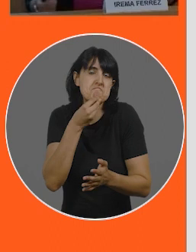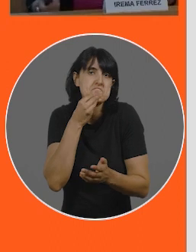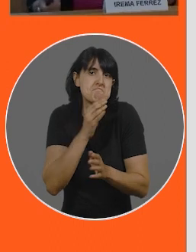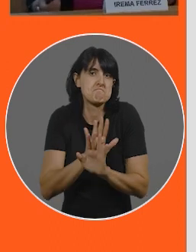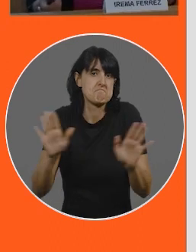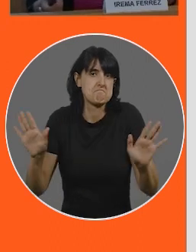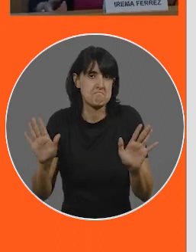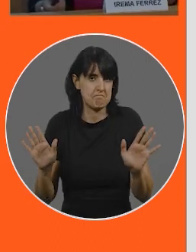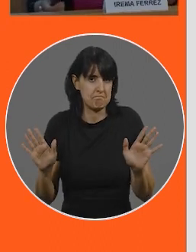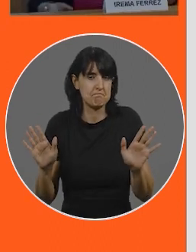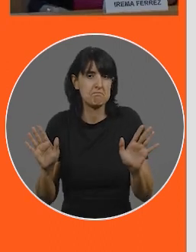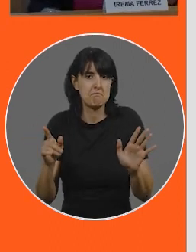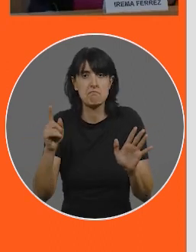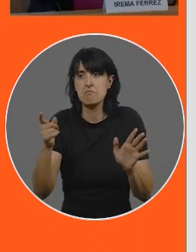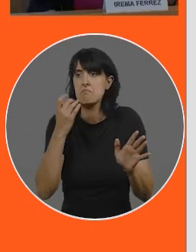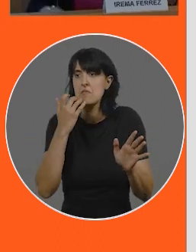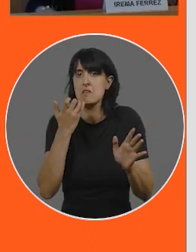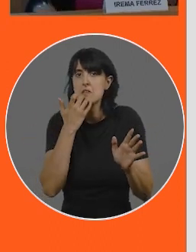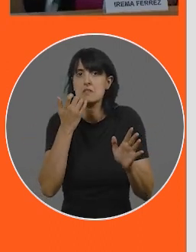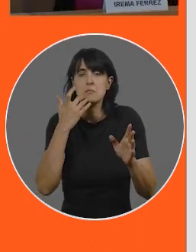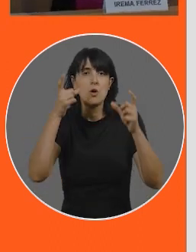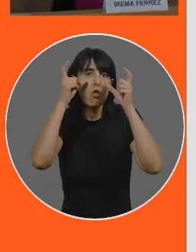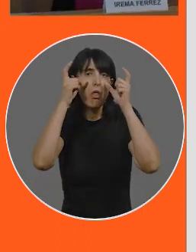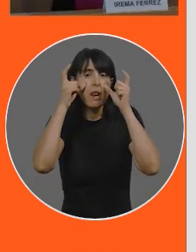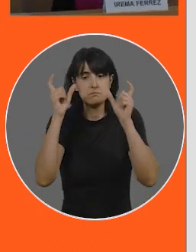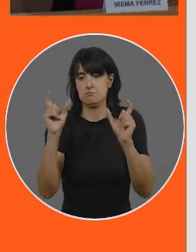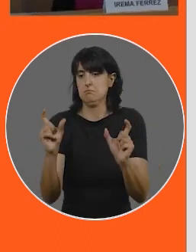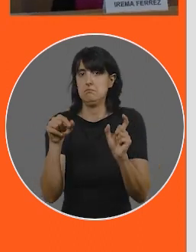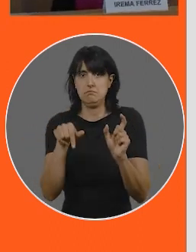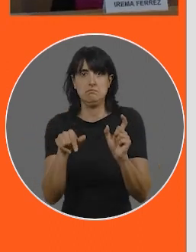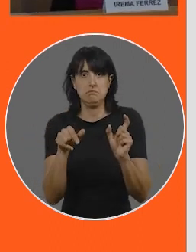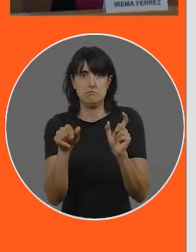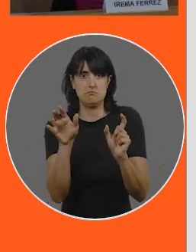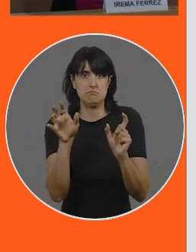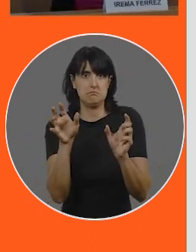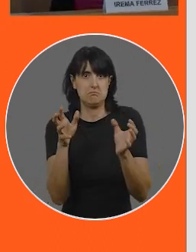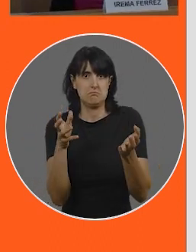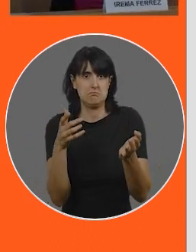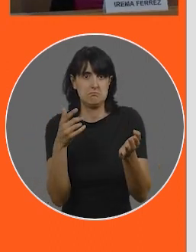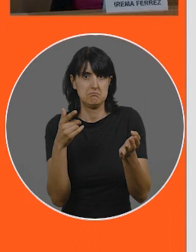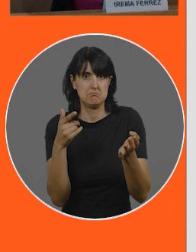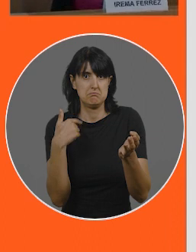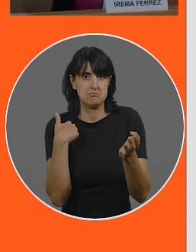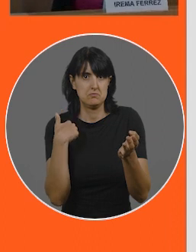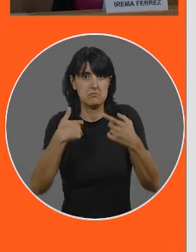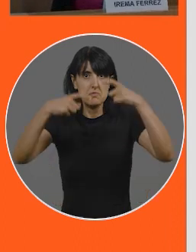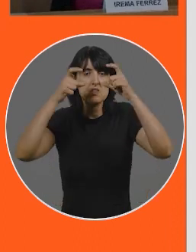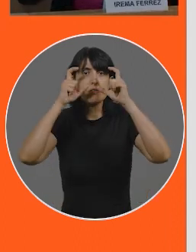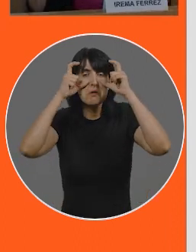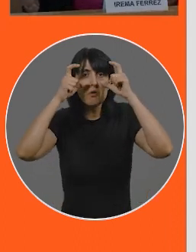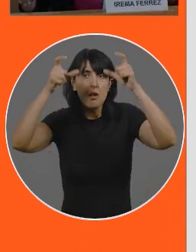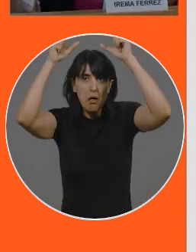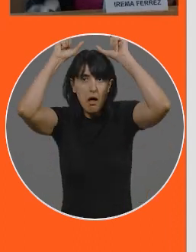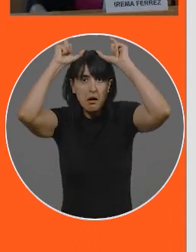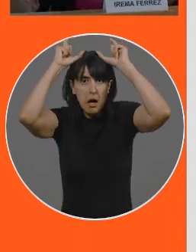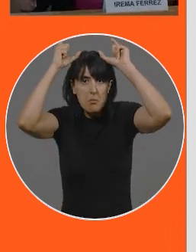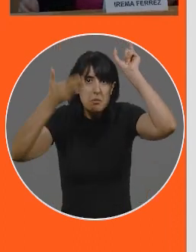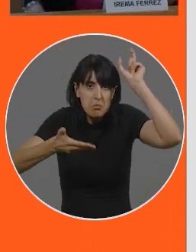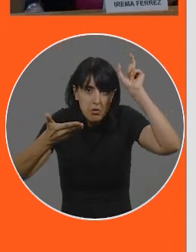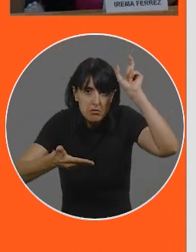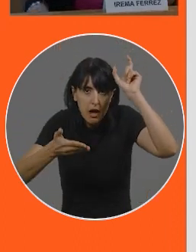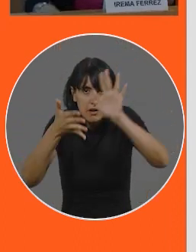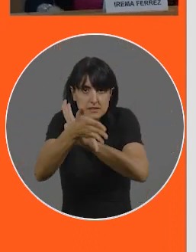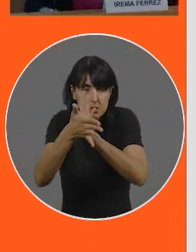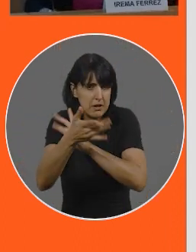doncs decora. No? És com si us dic, pues això, aquestes ulleres que jo ara estava posant aquí, doncs no recordareu que jo portava unes ulleres al cap, perquè